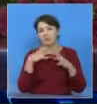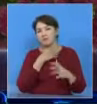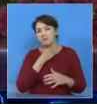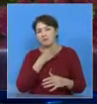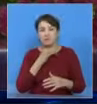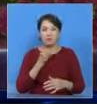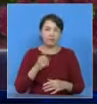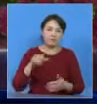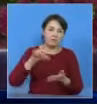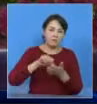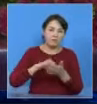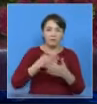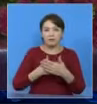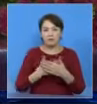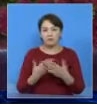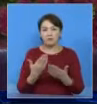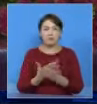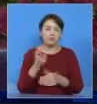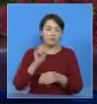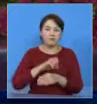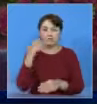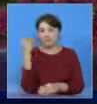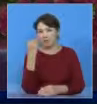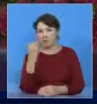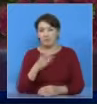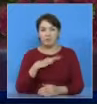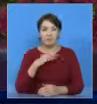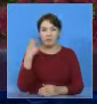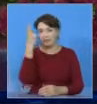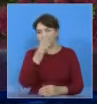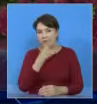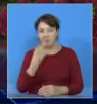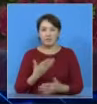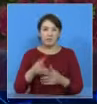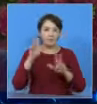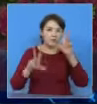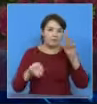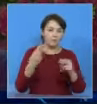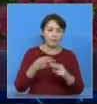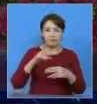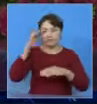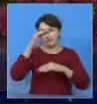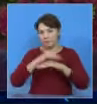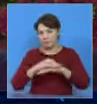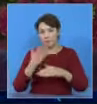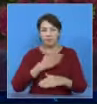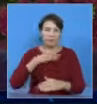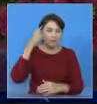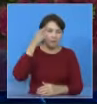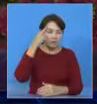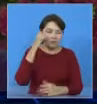активно участвовала она очень интересная и многогранная личность надеемся что этот вечер останется в нашей памяти